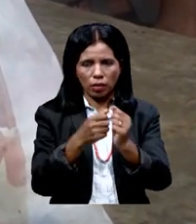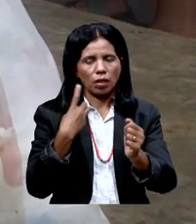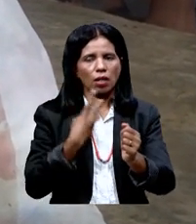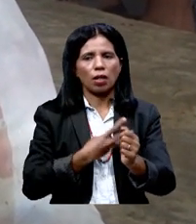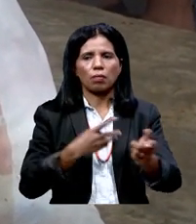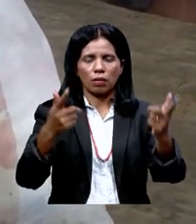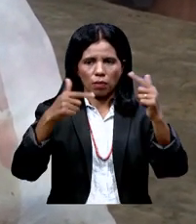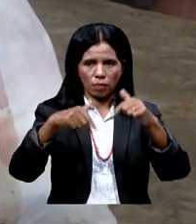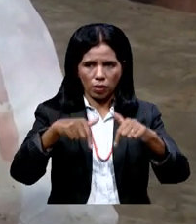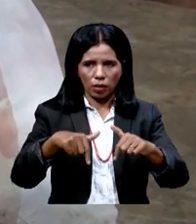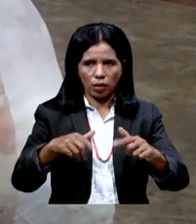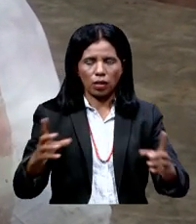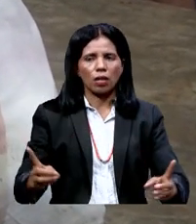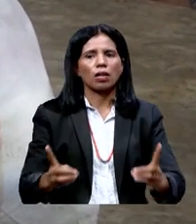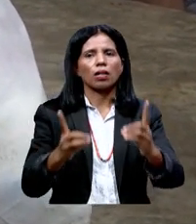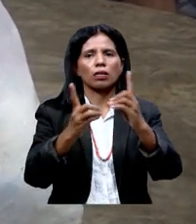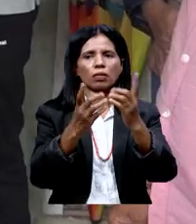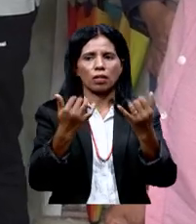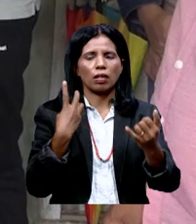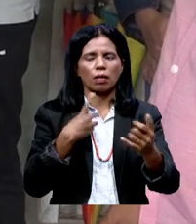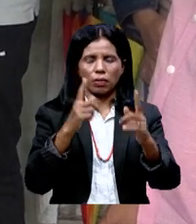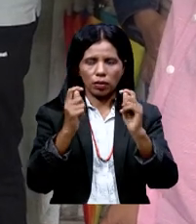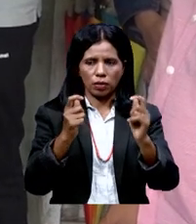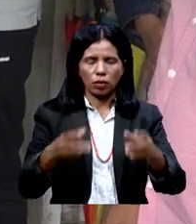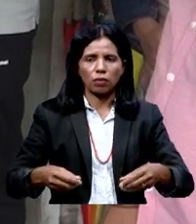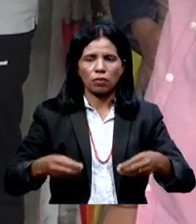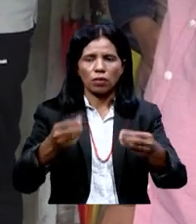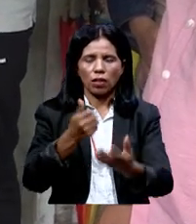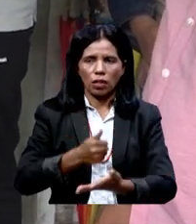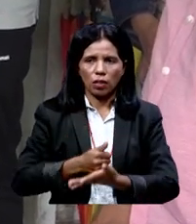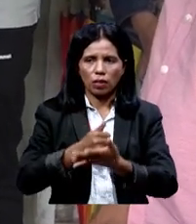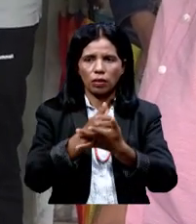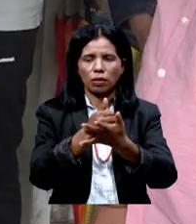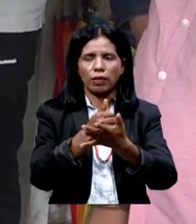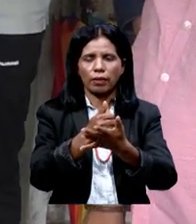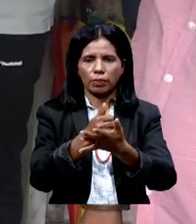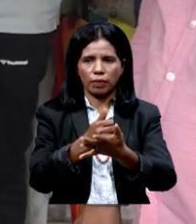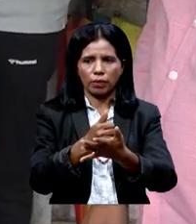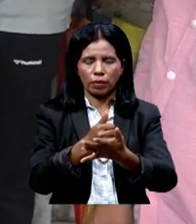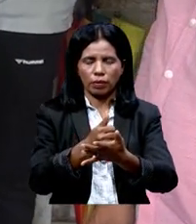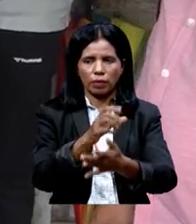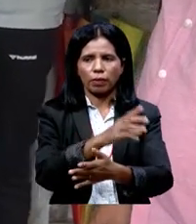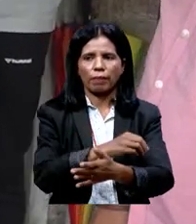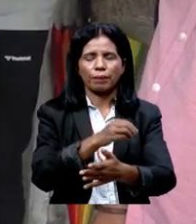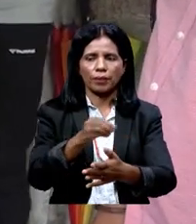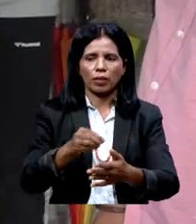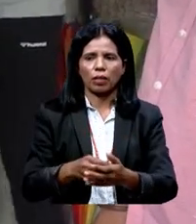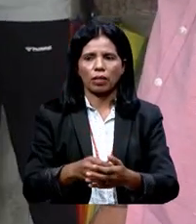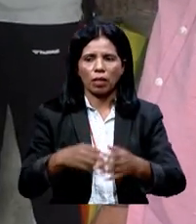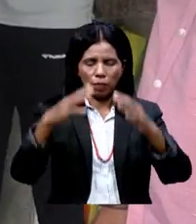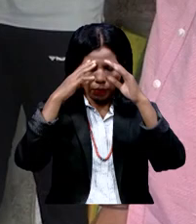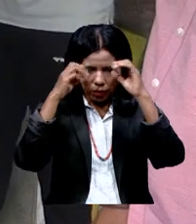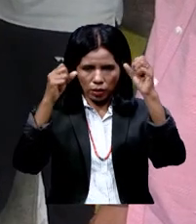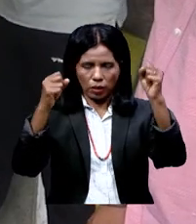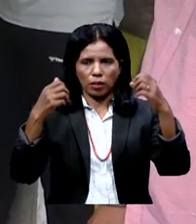ne, enfrenta situasaun ne, nebe ami tenta fo apoyu. Baseia ba kapasidade nebe ke presidensia